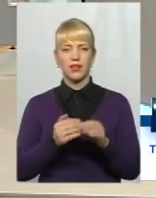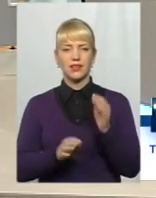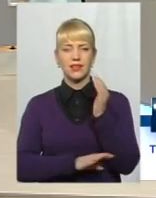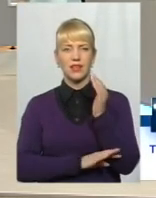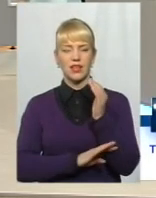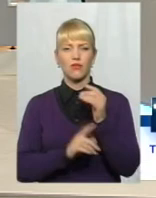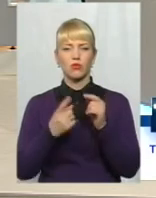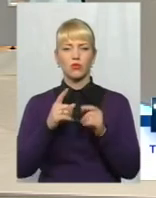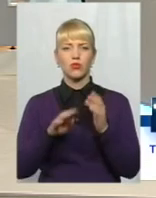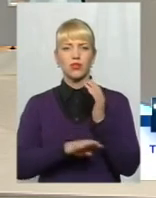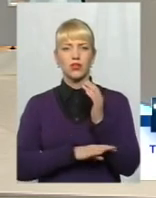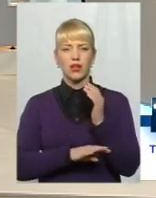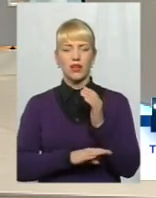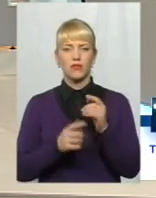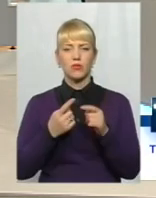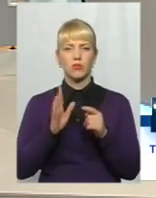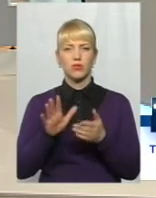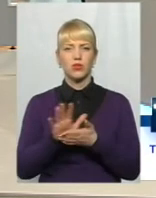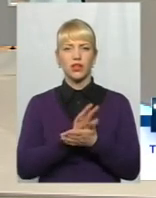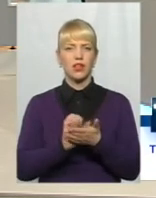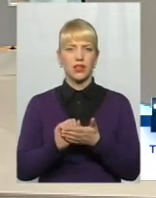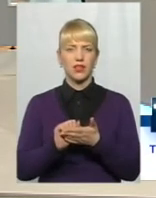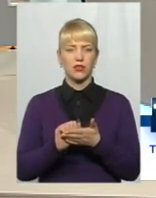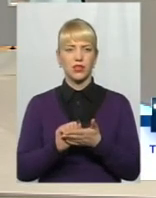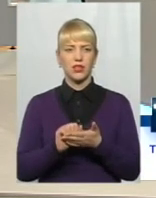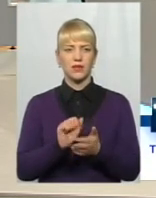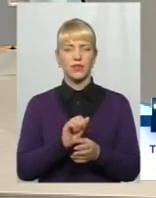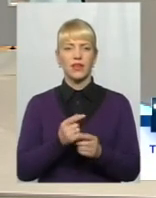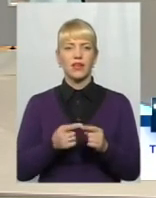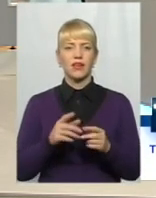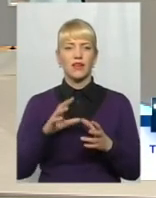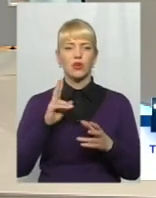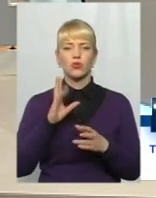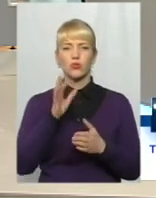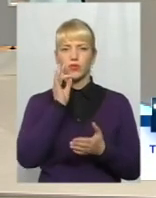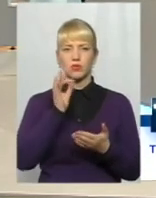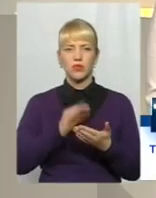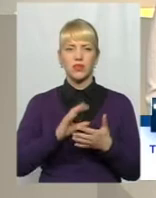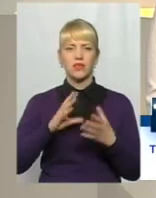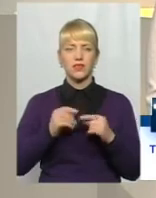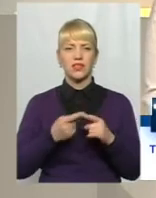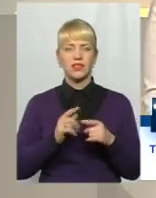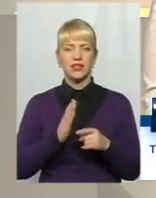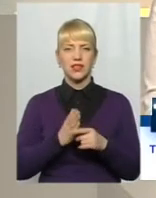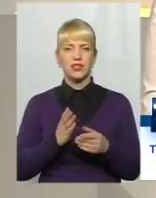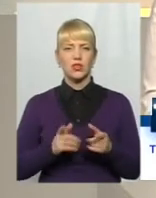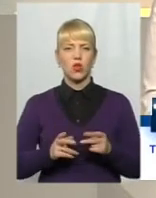такої обрізки. Хто має за це відповідати, тому що це взагалі то є злочином. Дякую вам за питання.